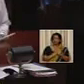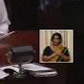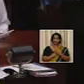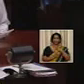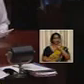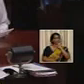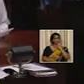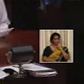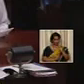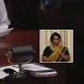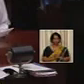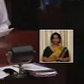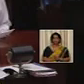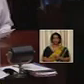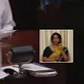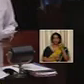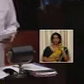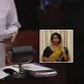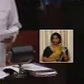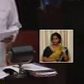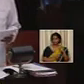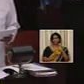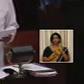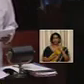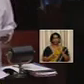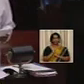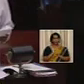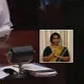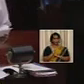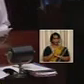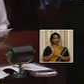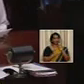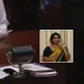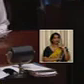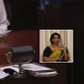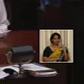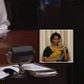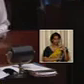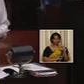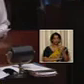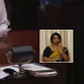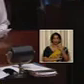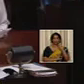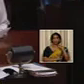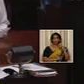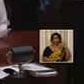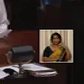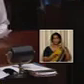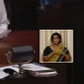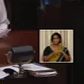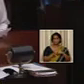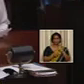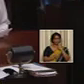ඔබතුමාගෙන් ඉල්ලීමක් කරනවා. 2020 11 වෙනි මාසයේ 27 වෙනිදා මම 27-2 ප්‍රශ්නයක් ඉදිරිපත්